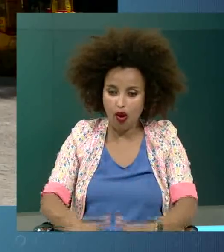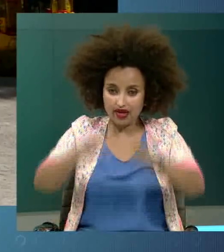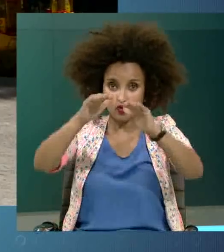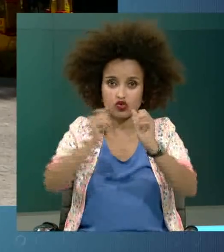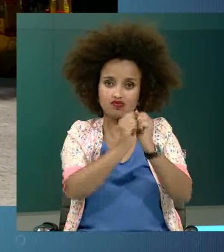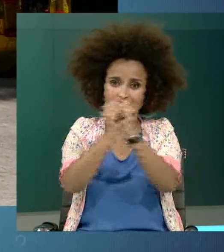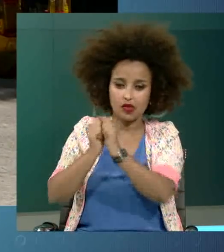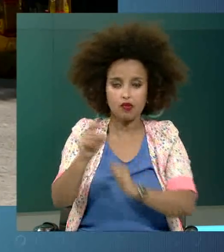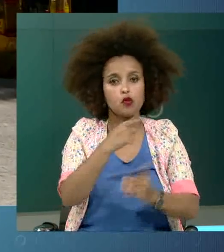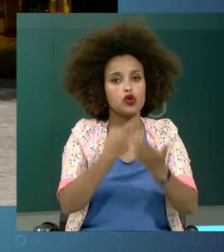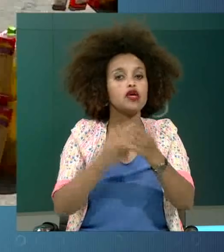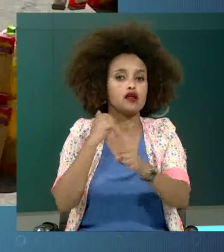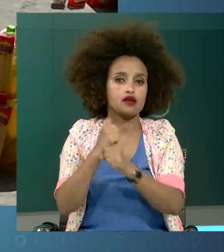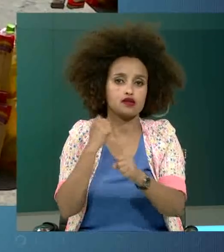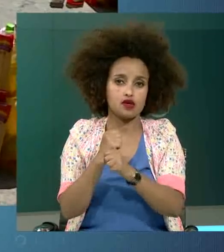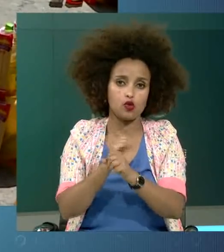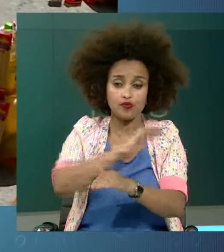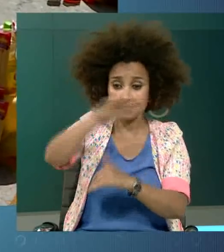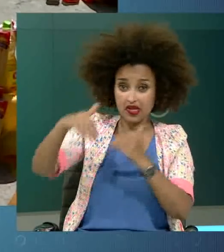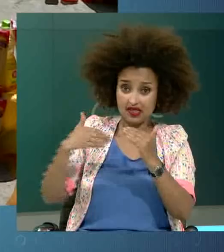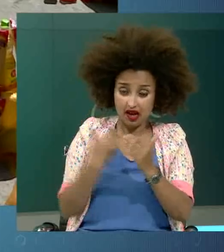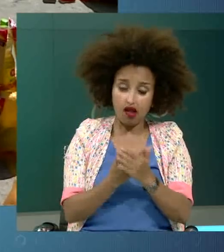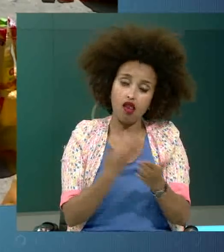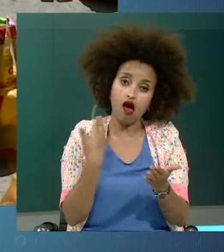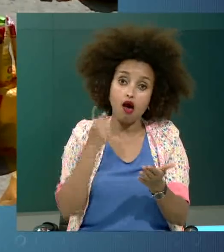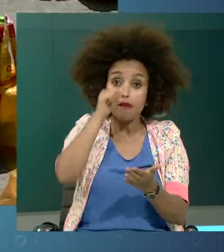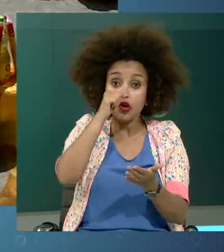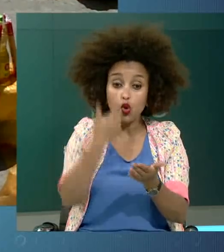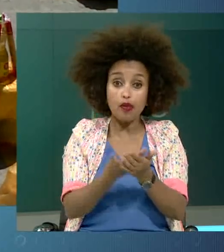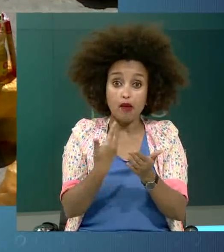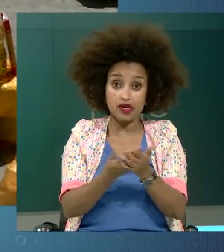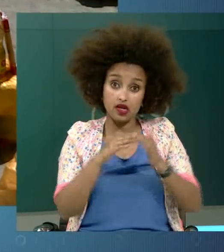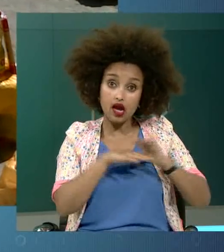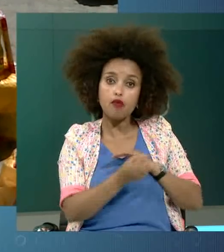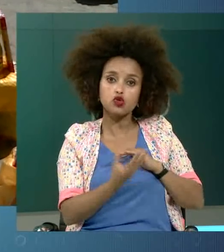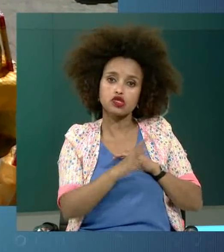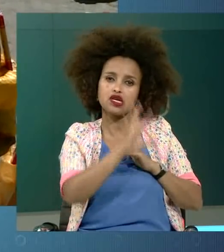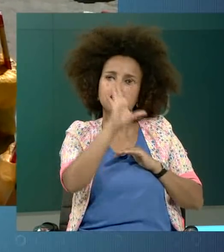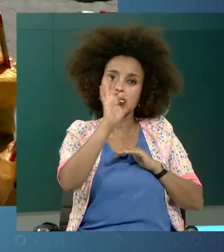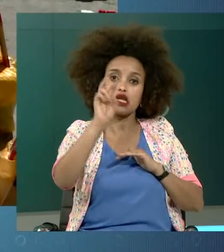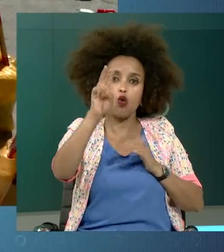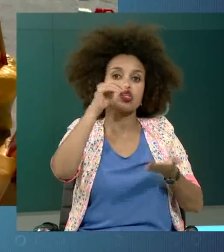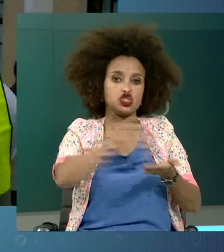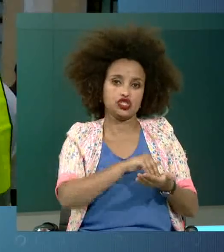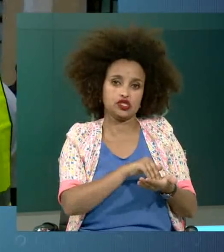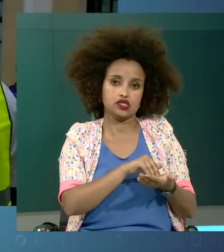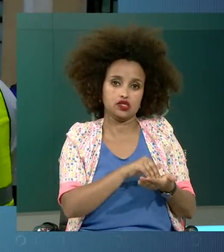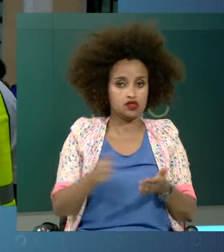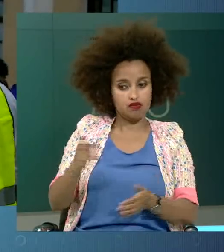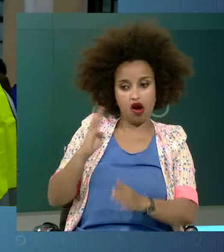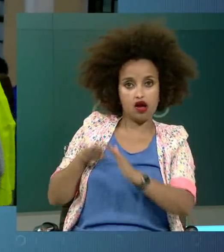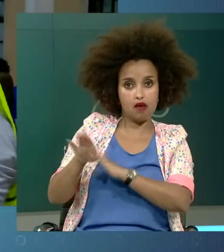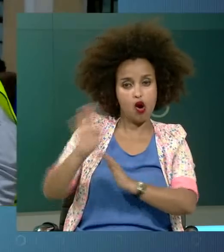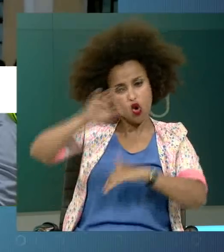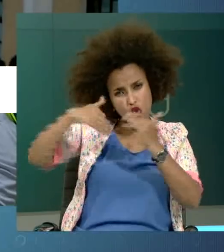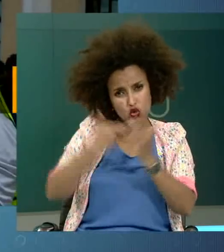በመሆን ይህንን ሰሩ ጠቅላላ ብራጅ በብር በኢትዮጵያ ብር የገባልን በ92000 ብር ነው እንዳለ